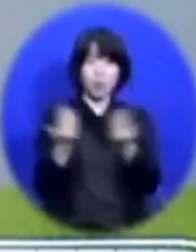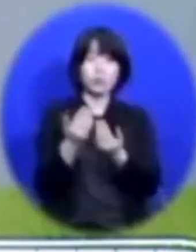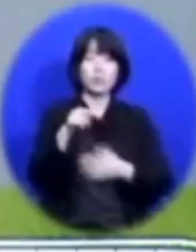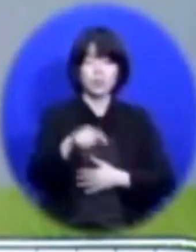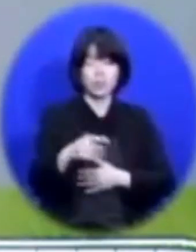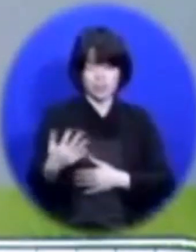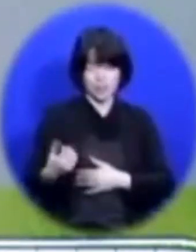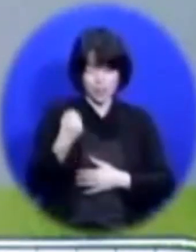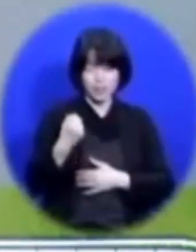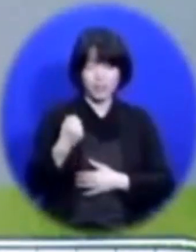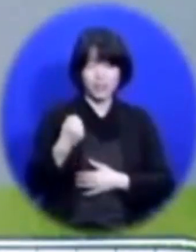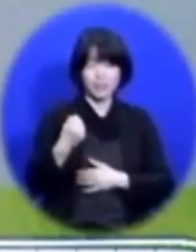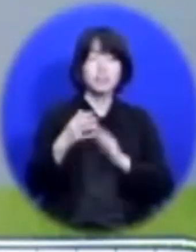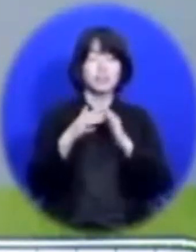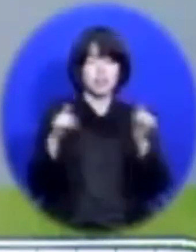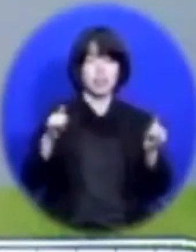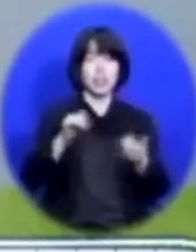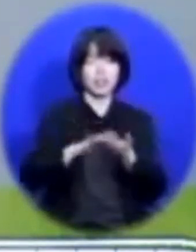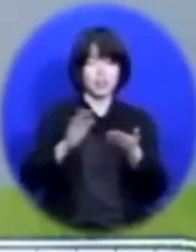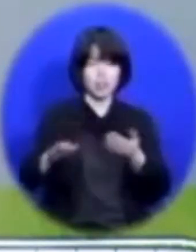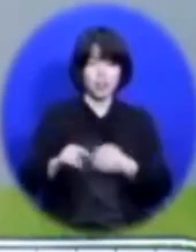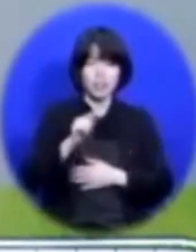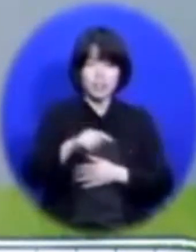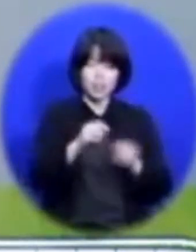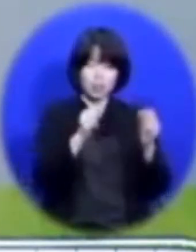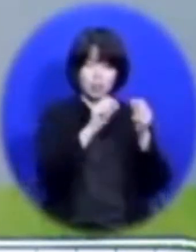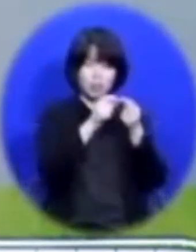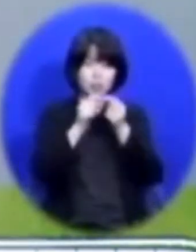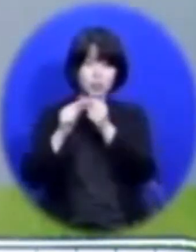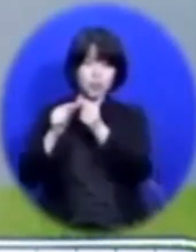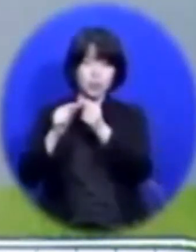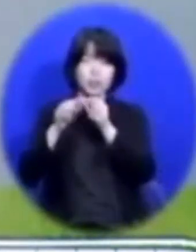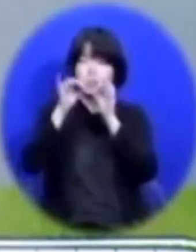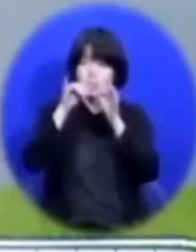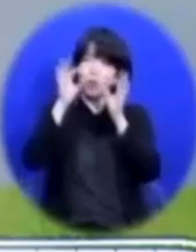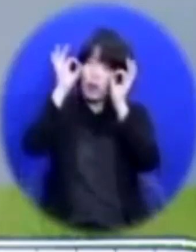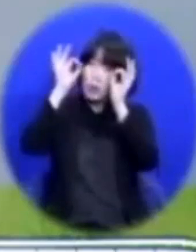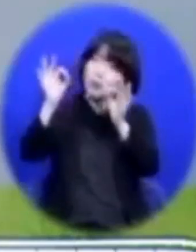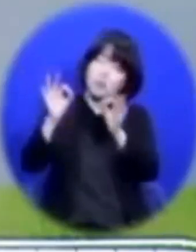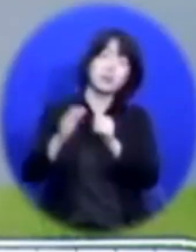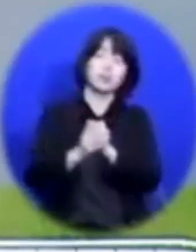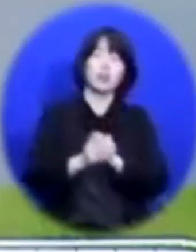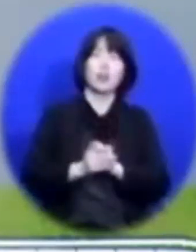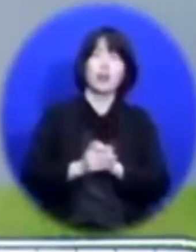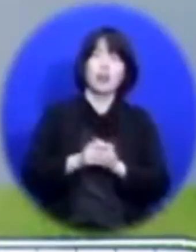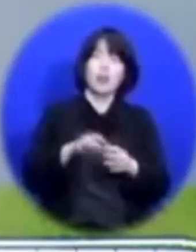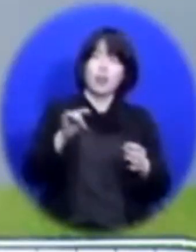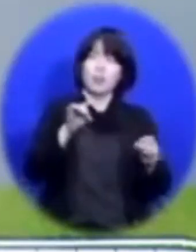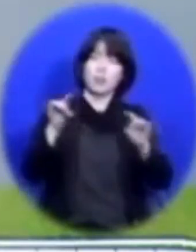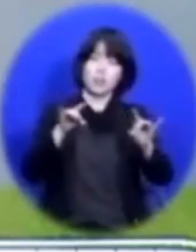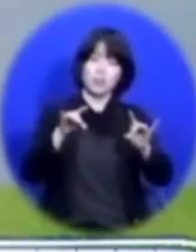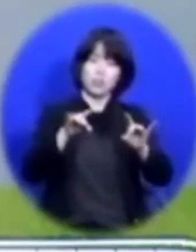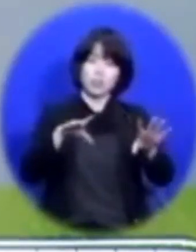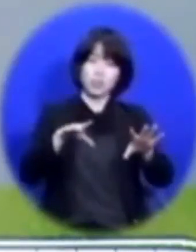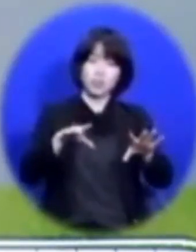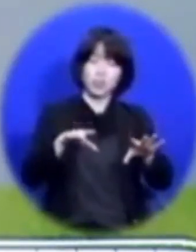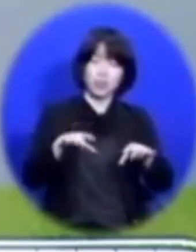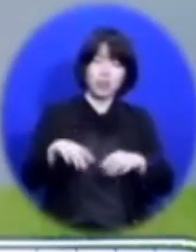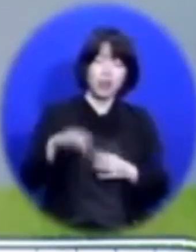것을소유한것이다." 그가본비문은바로그것이었다.그는그글을읽고마치